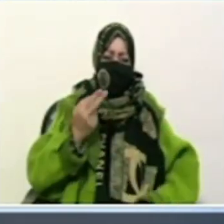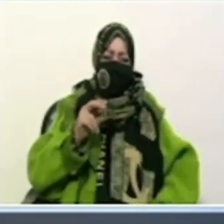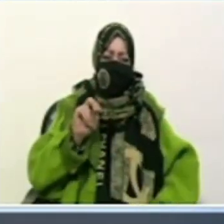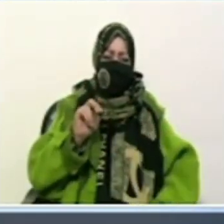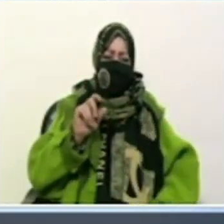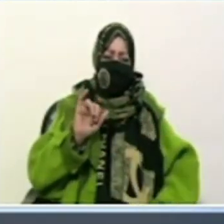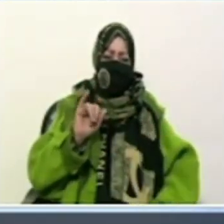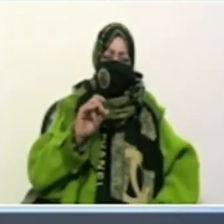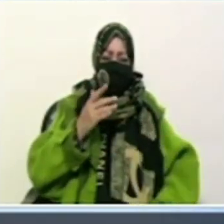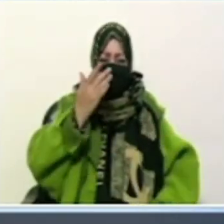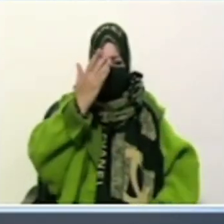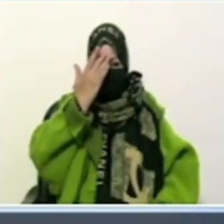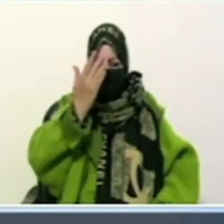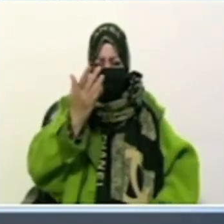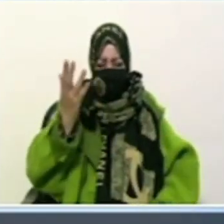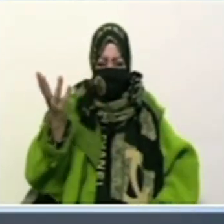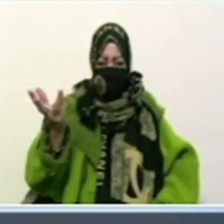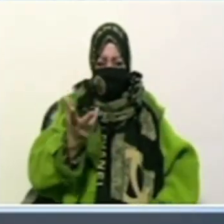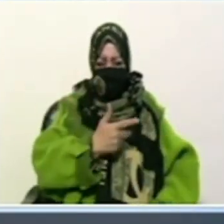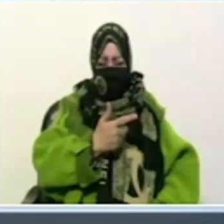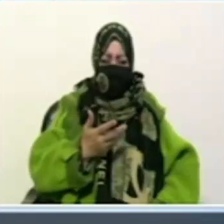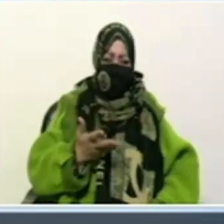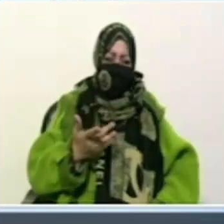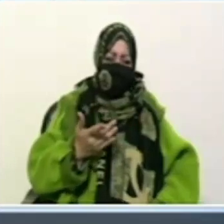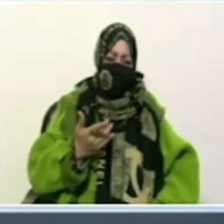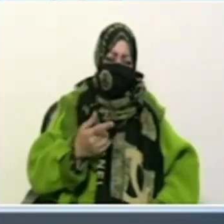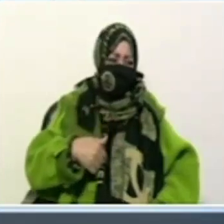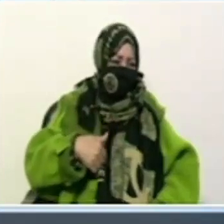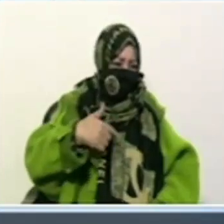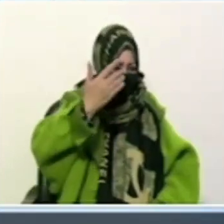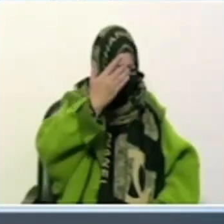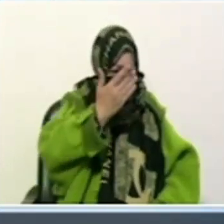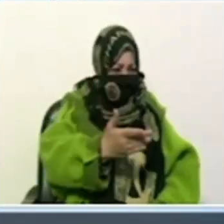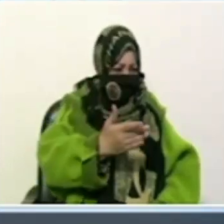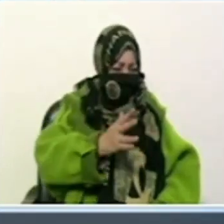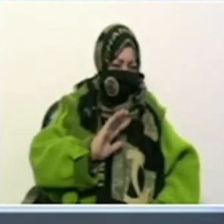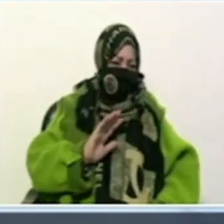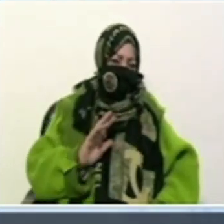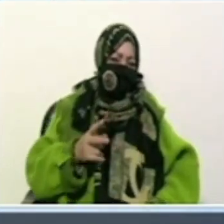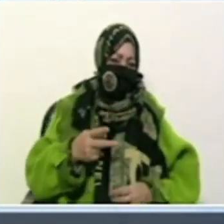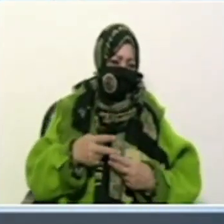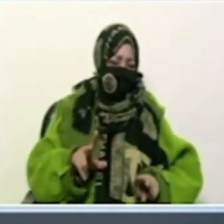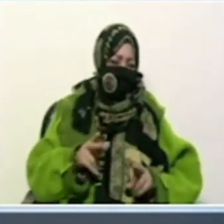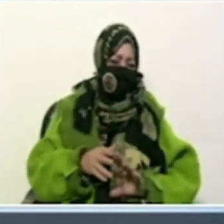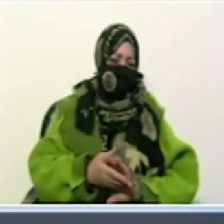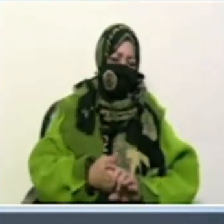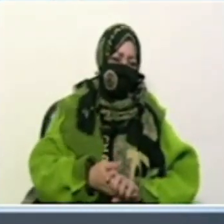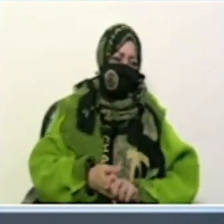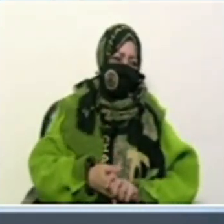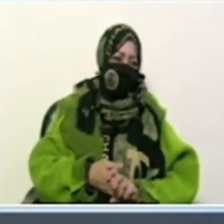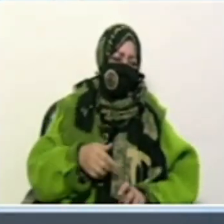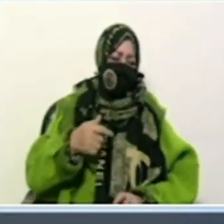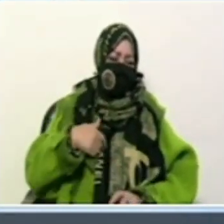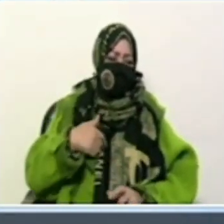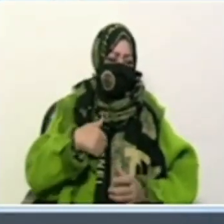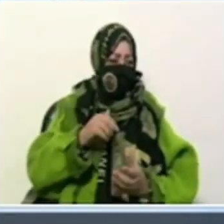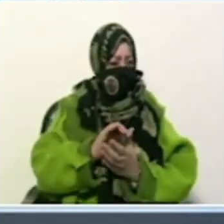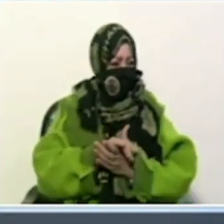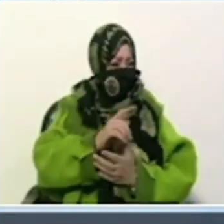شخص مثلا ربما من أخوال المولود مثلا، أو من أعمامه، أو من أهل بيته، أو من أصدقاء، يهدي